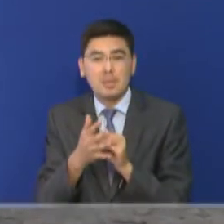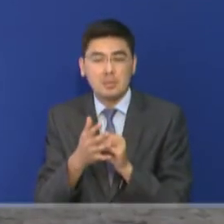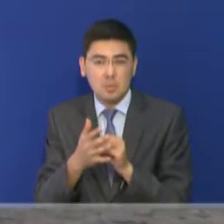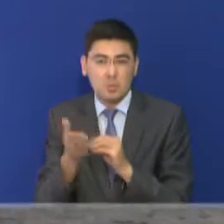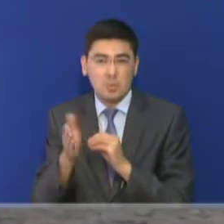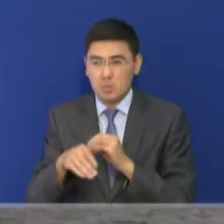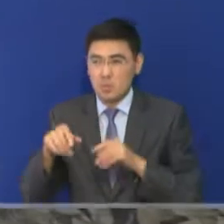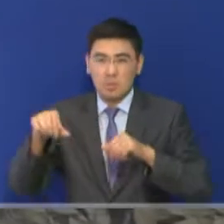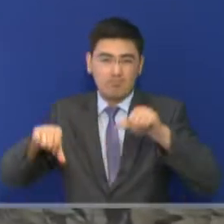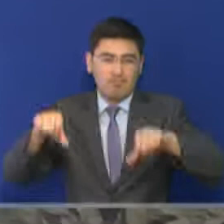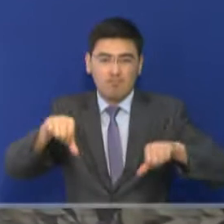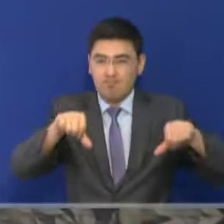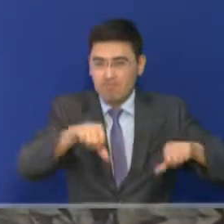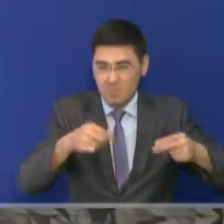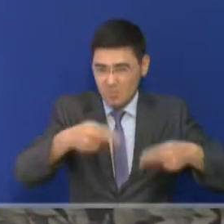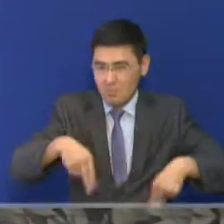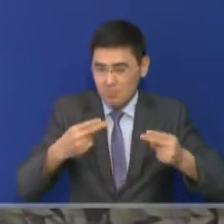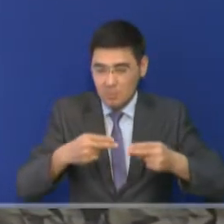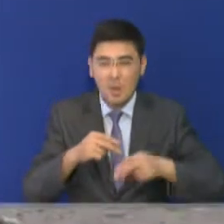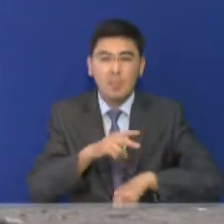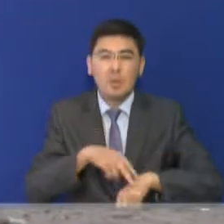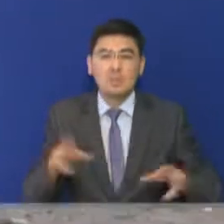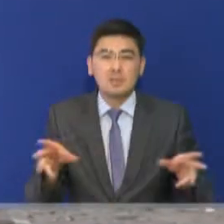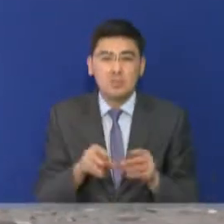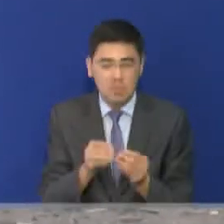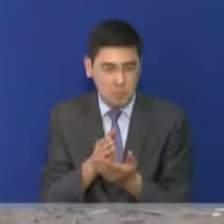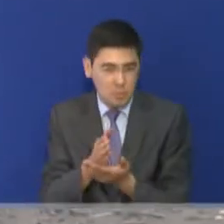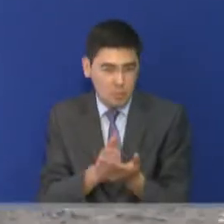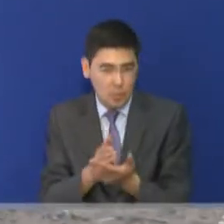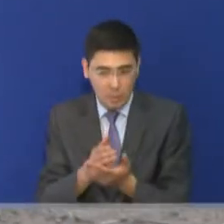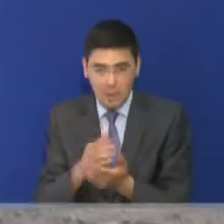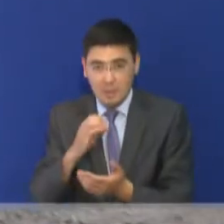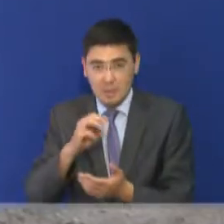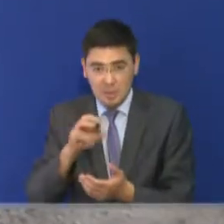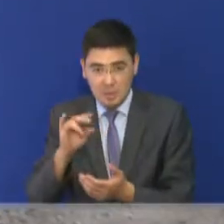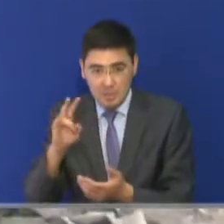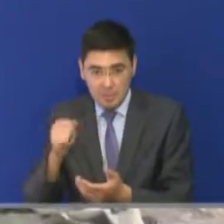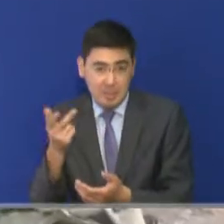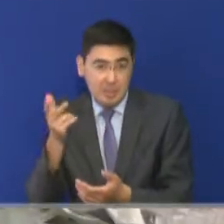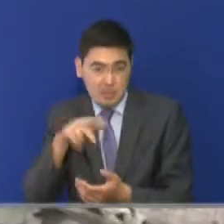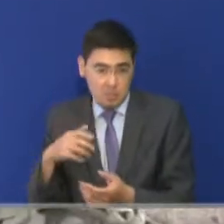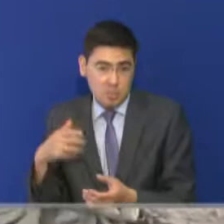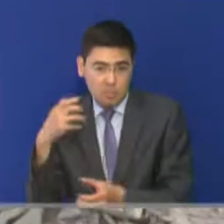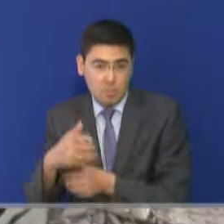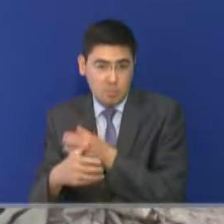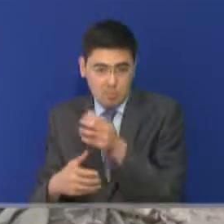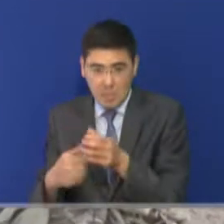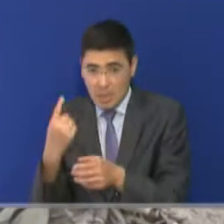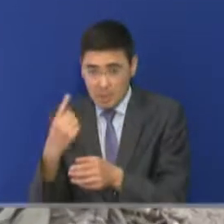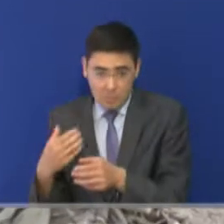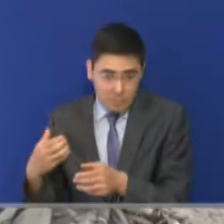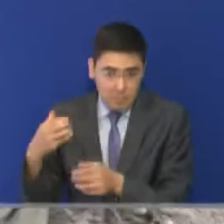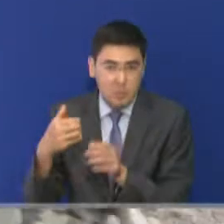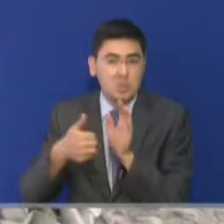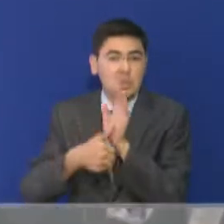және медицина қызметкерлерімен бірге жұмыс атқарды. Кезекшілік 3 ауысым бойынша жүргізілді. Әр өткізу бекетіне 6 әскери қызметкерден